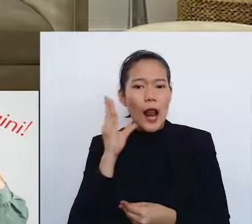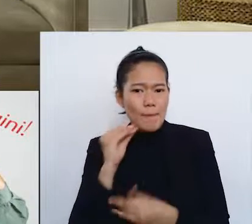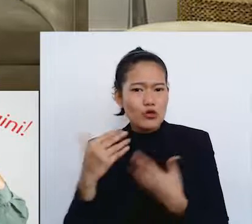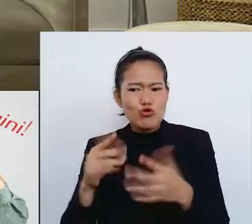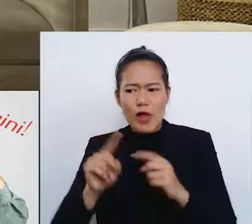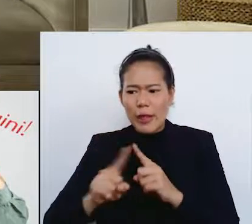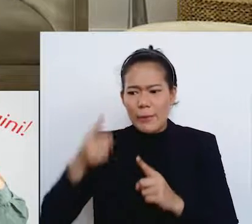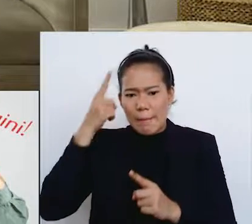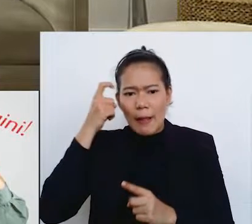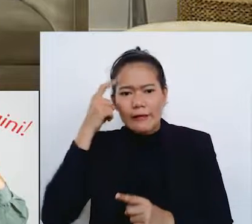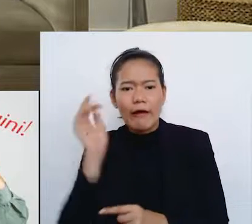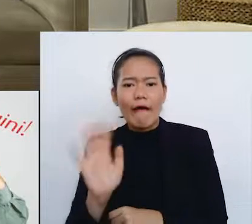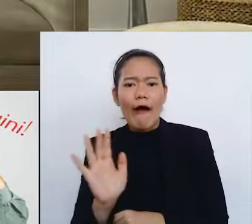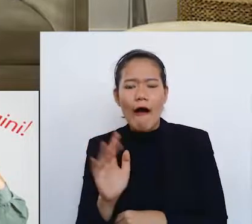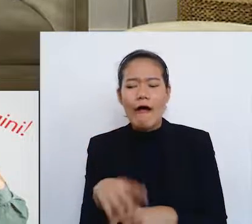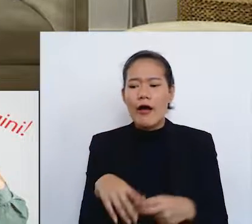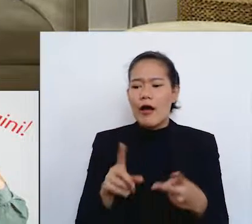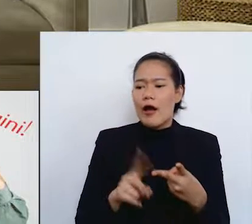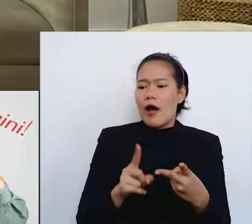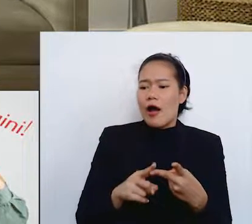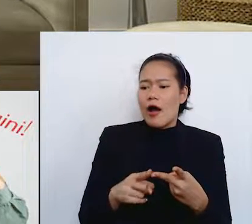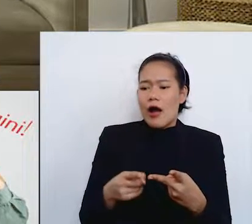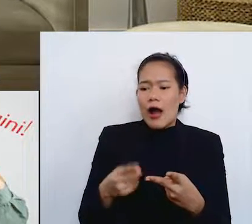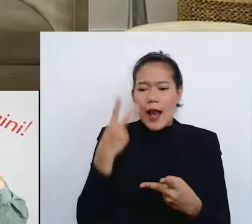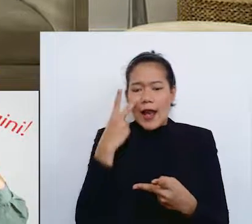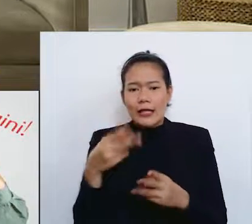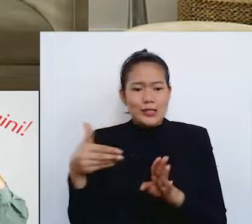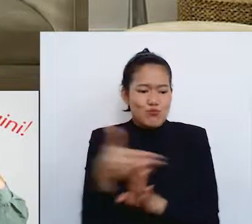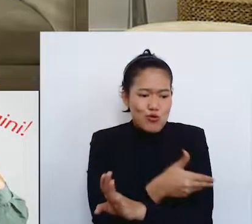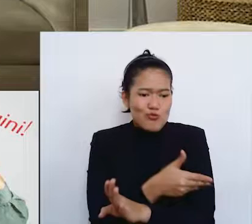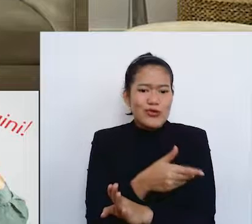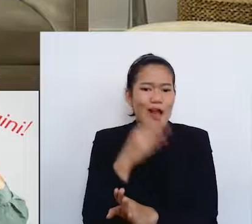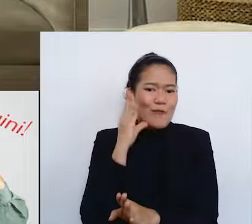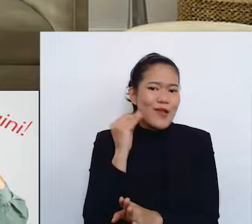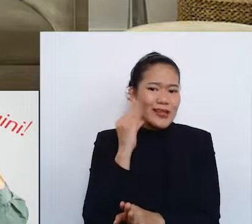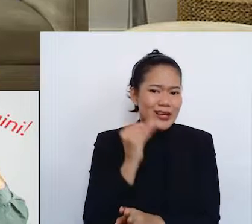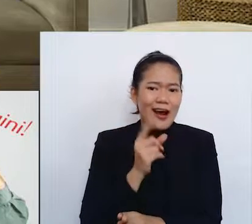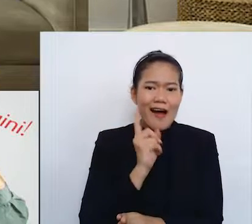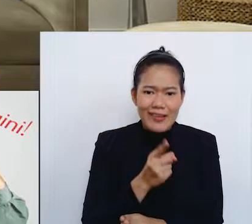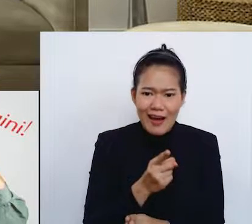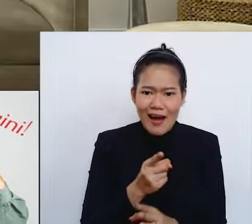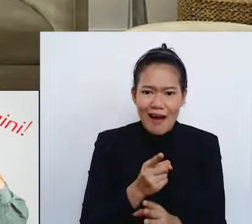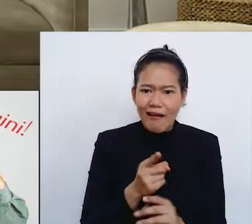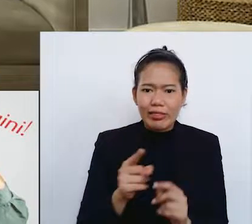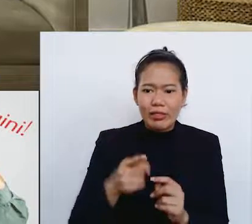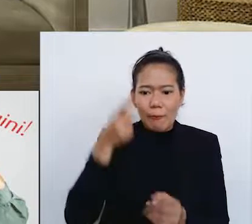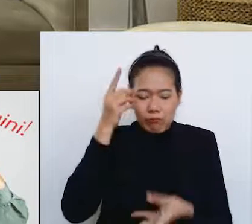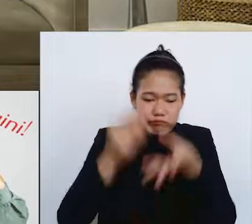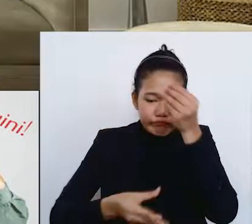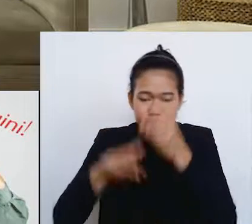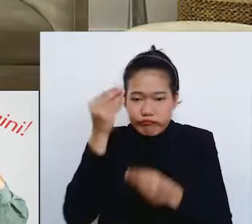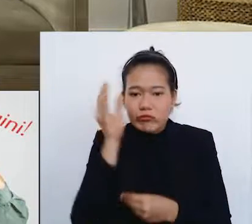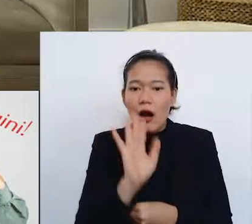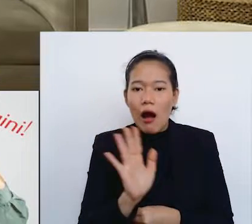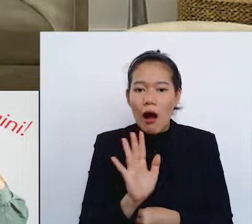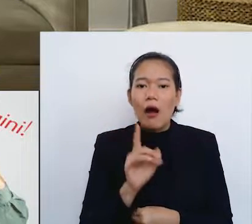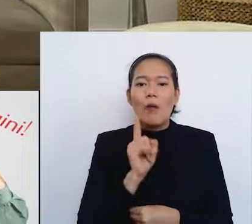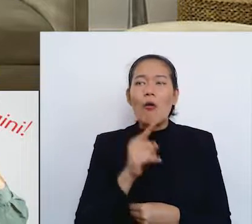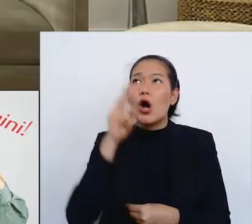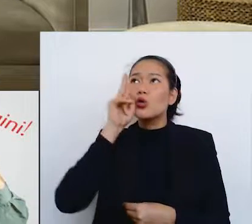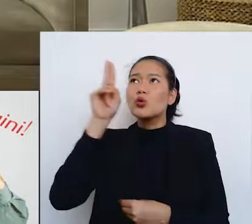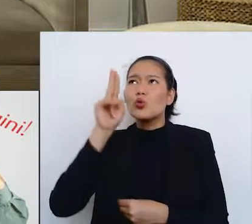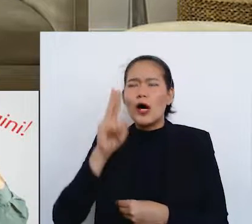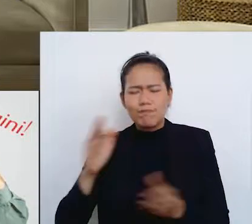peristiwa sebelumnya, tidak belajar dari pengalaman yang terjadi di padang gurun yang sebelumnya, yaitu